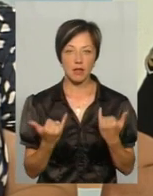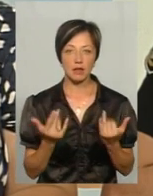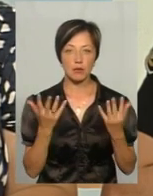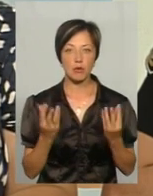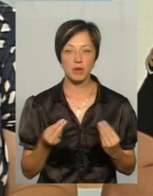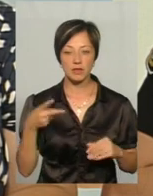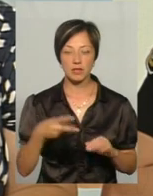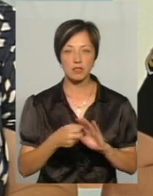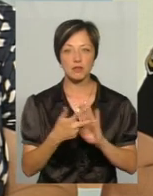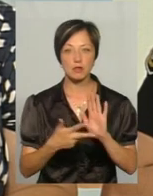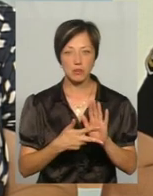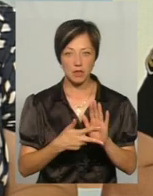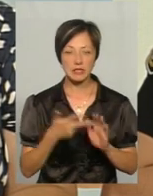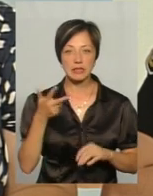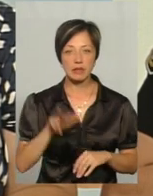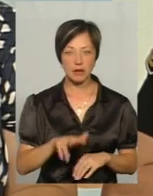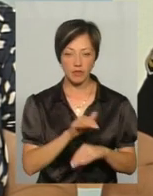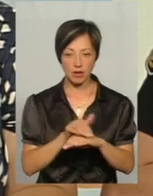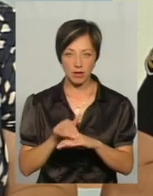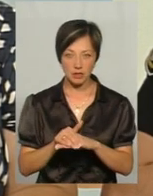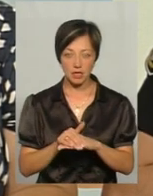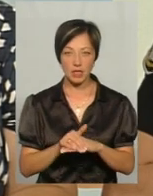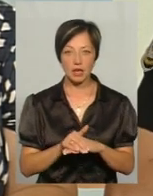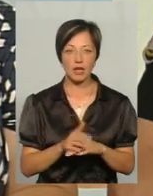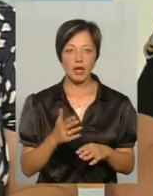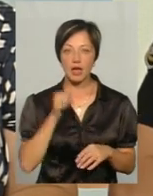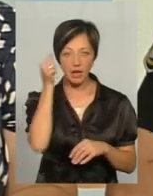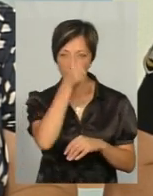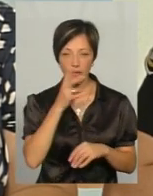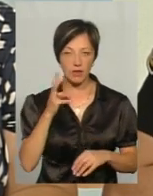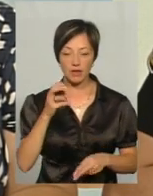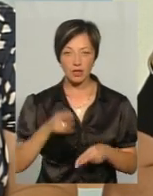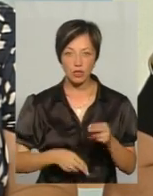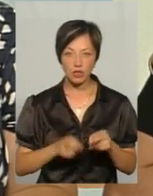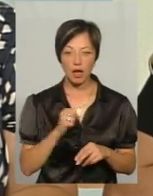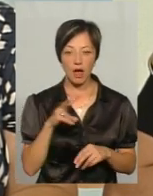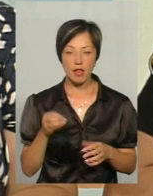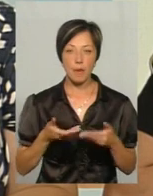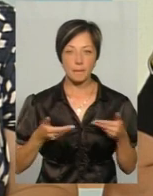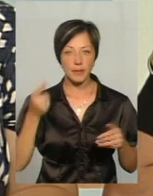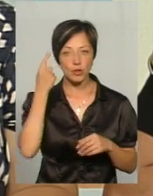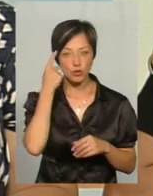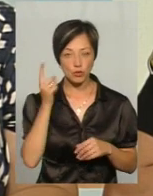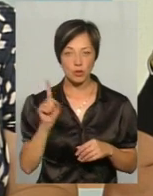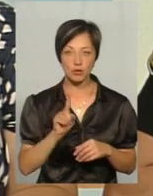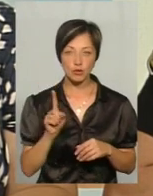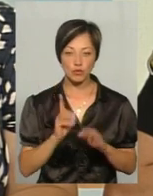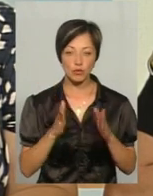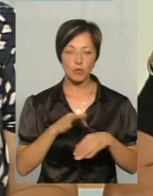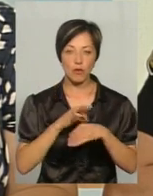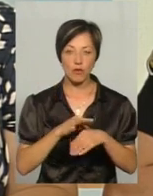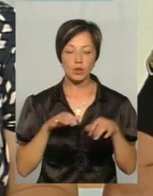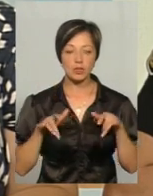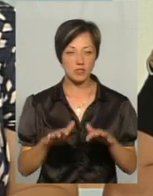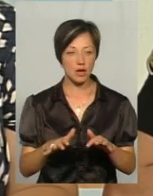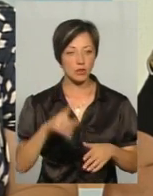в 2018-му три факти. Вже ну, якби рік не закінчений, якби, але ми думаємо, що будемо проводити